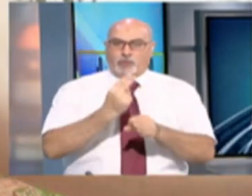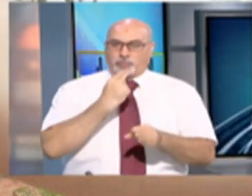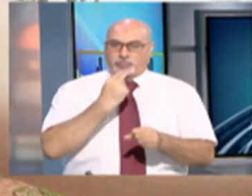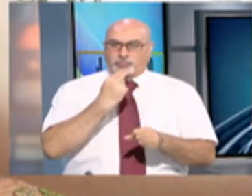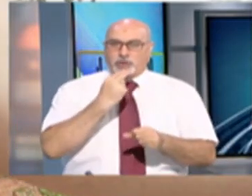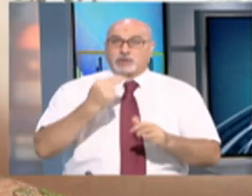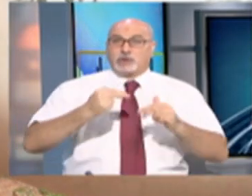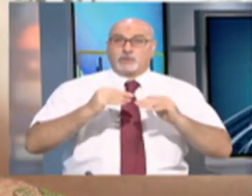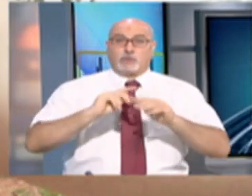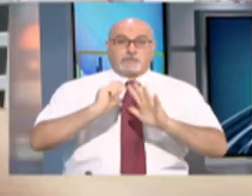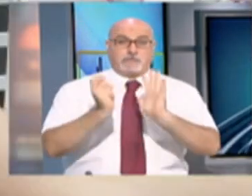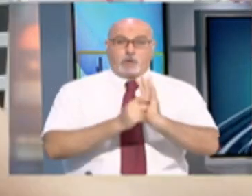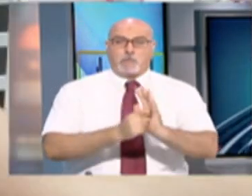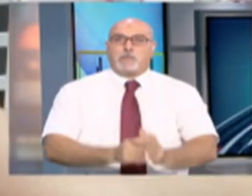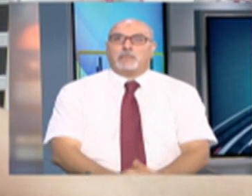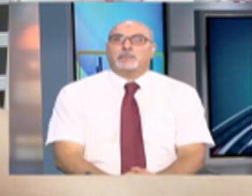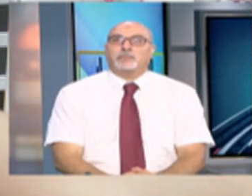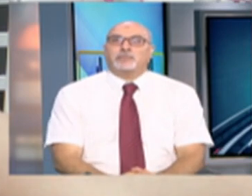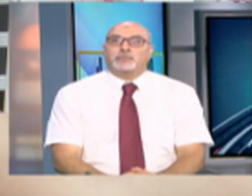البدنية.